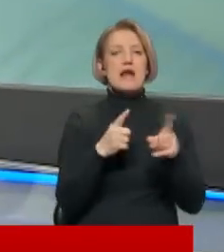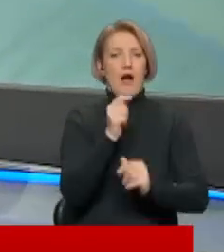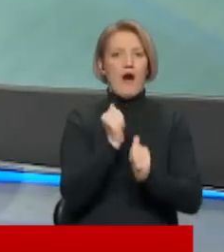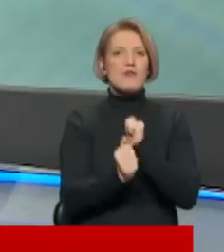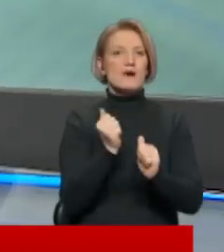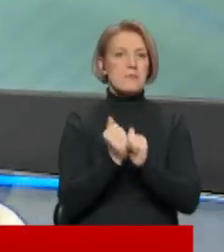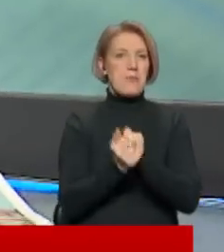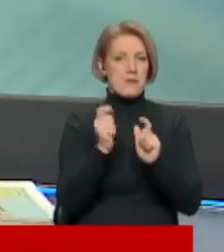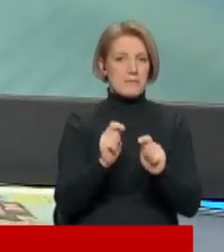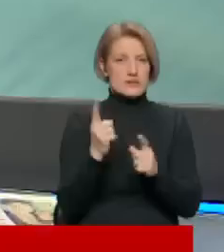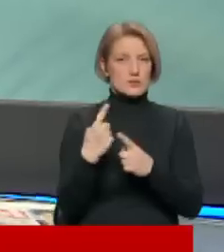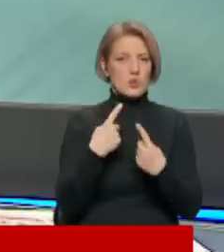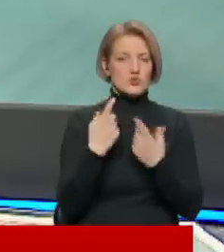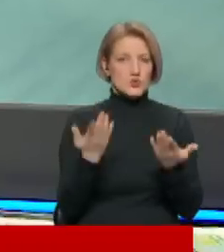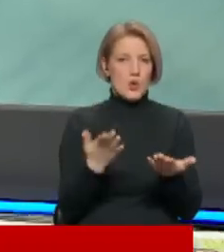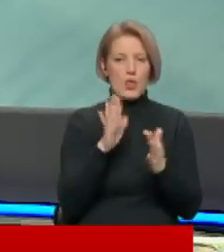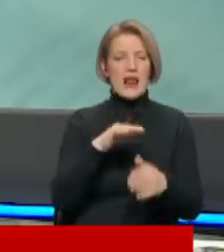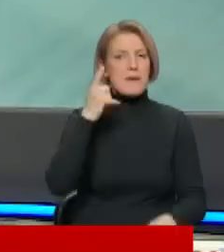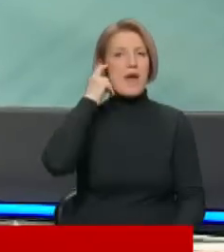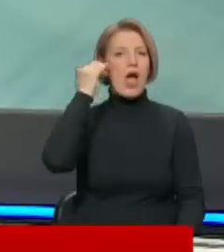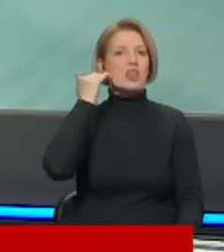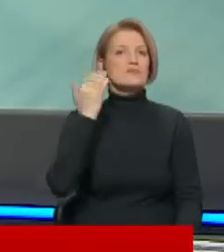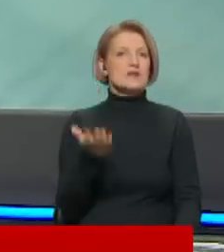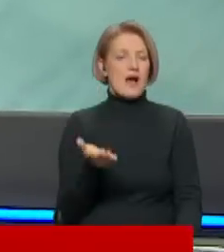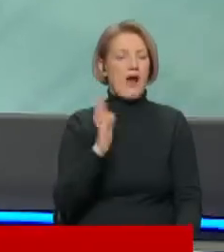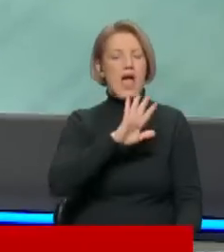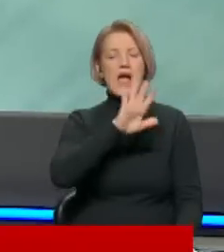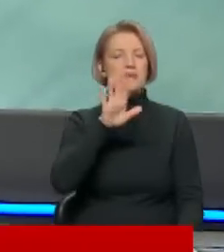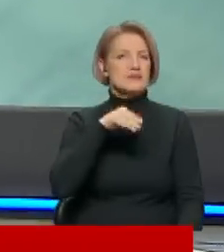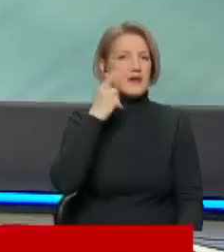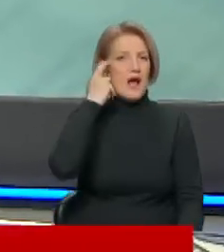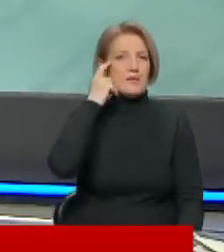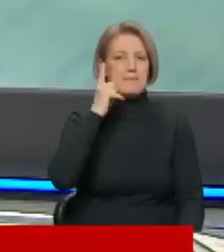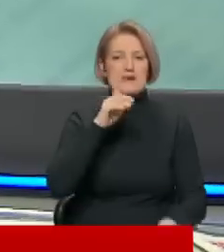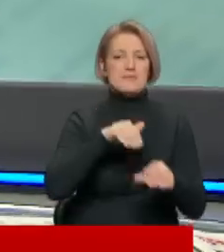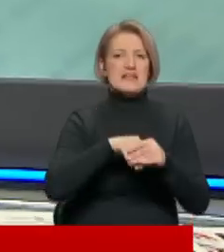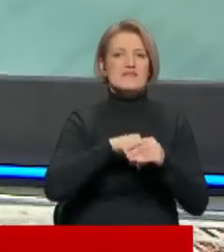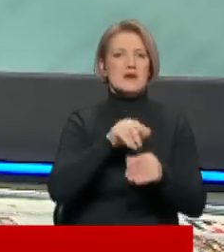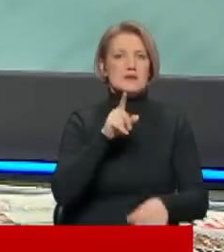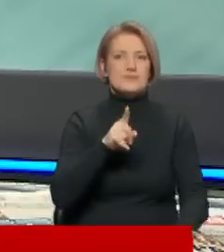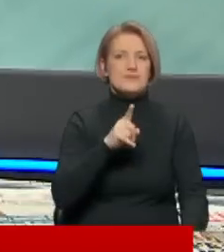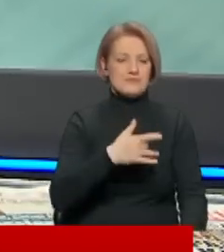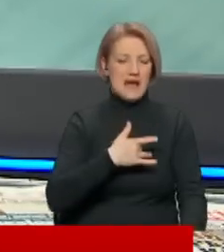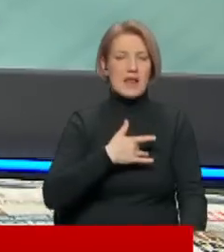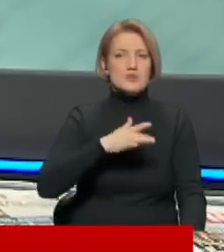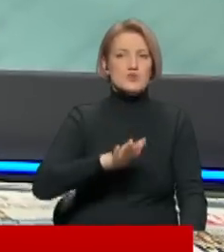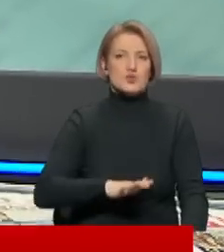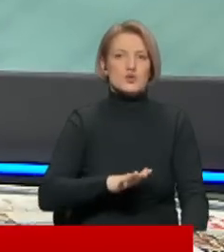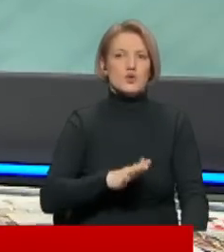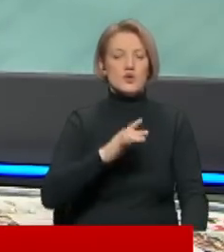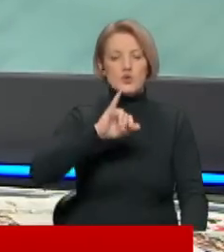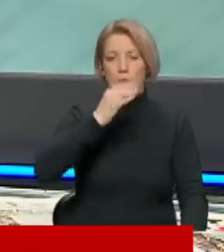kavga etmesini mi Onların hepsi aklınızda Hepsi hafızanızda Bir milletvekili kalbi durdu